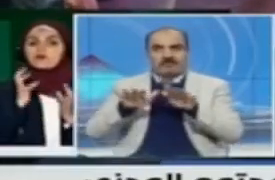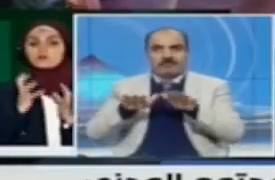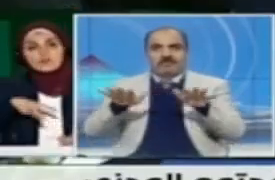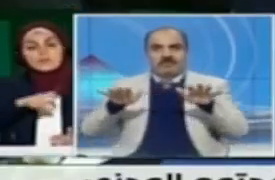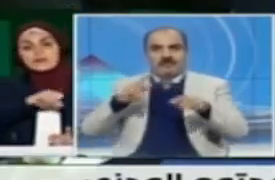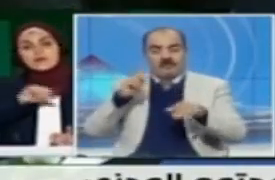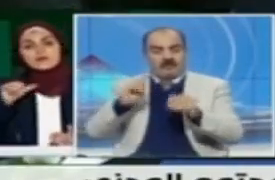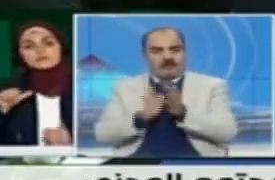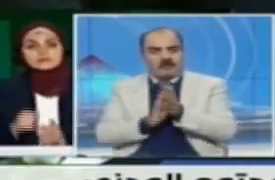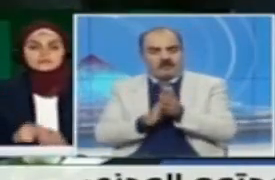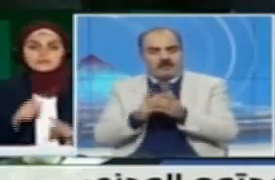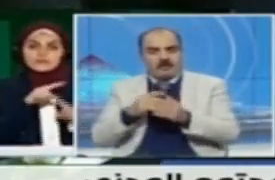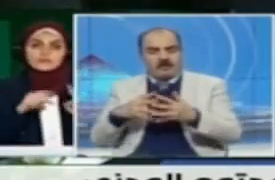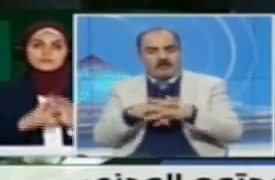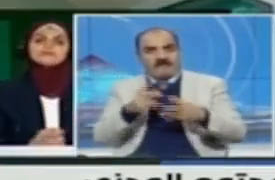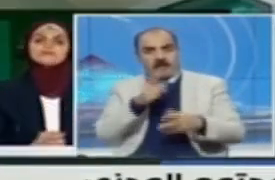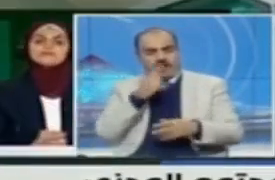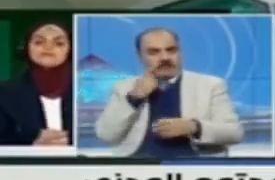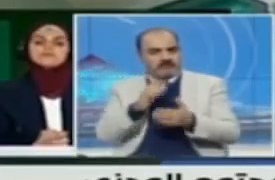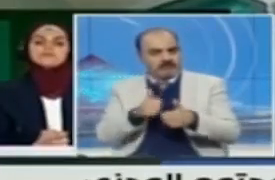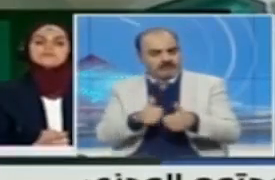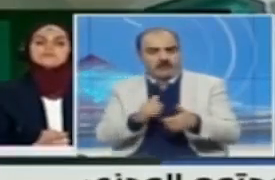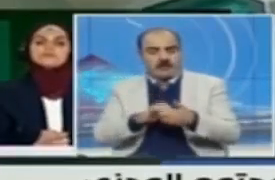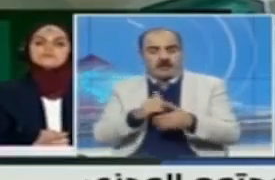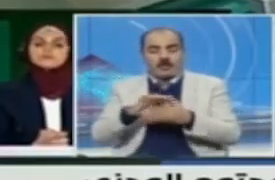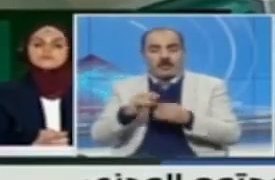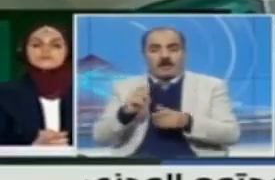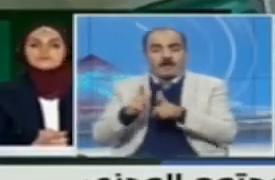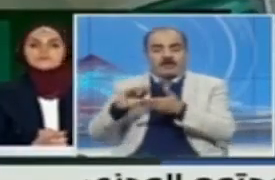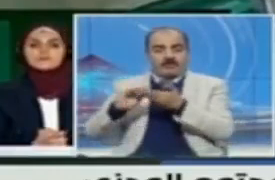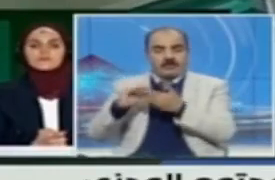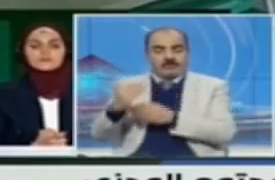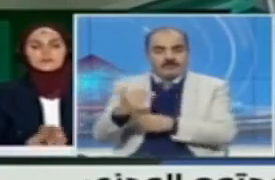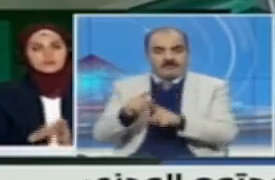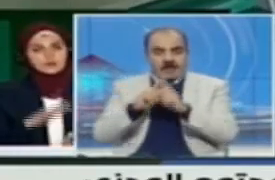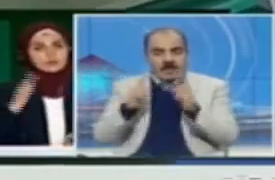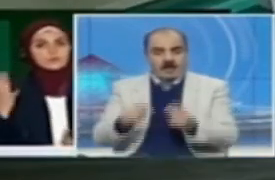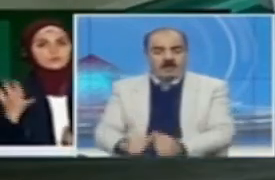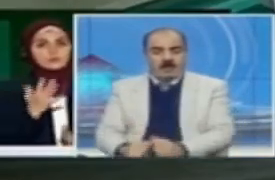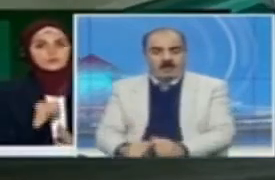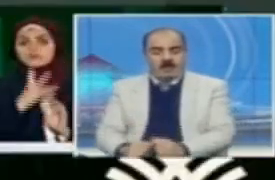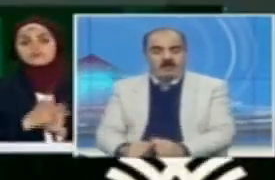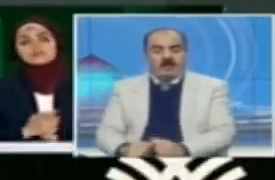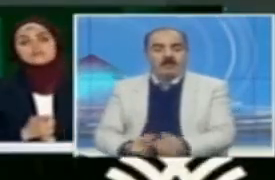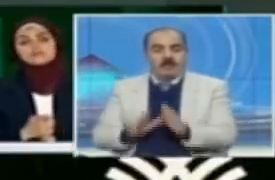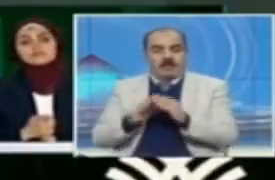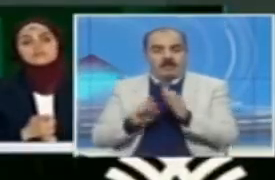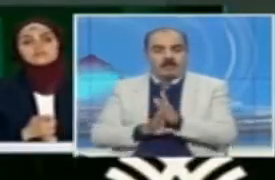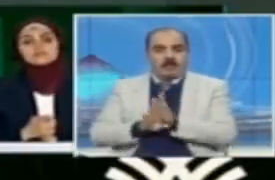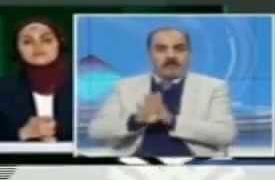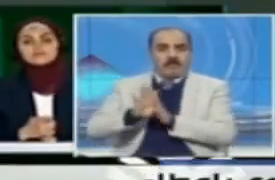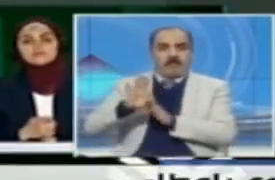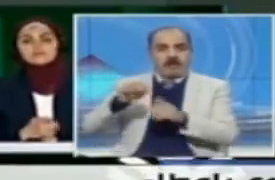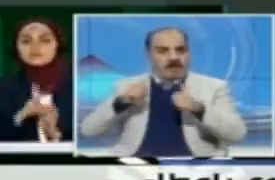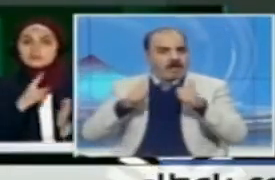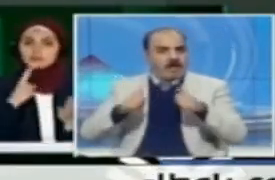بالإشادات، خاصة من الشركاء الدوليين ومنهم الوكالة الأمريكية للتنمية الدولية. مع نمو مصر وتحقيق هذا